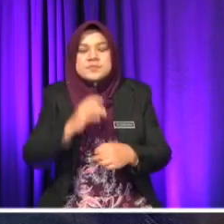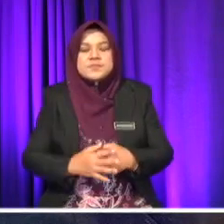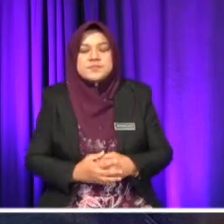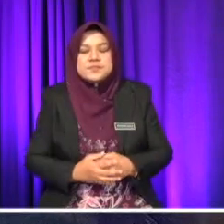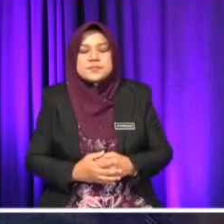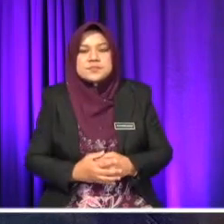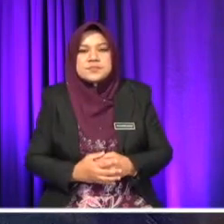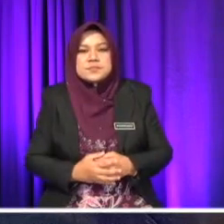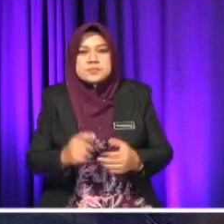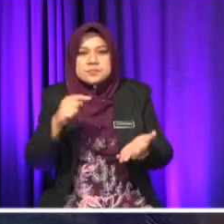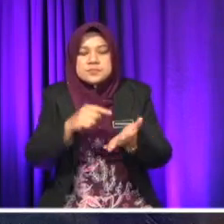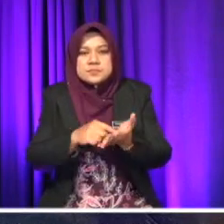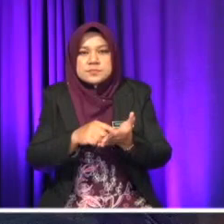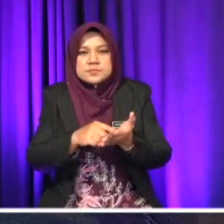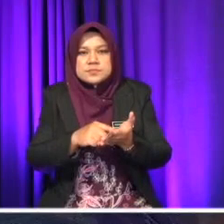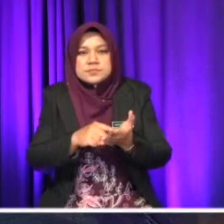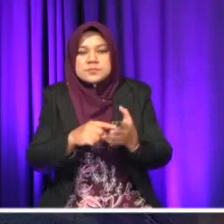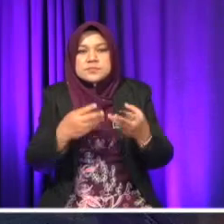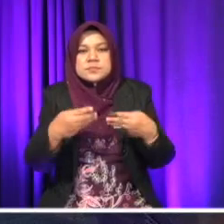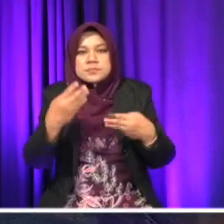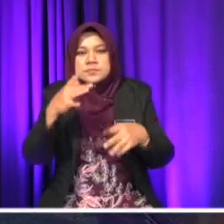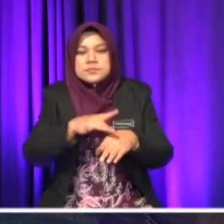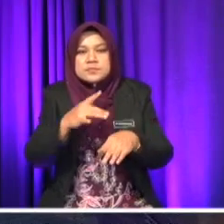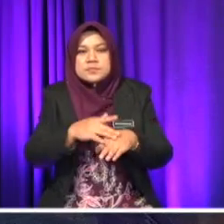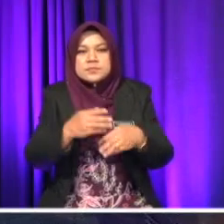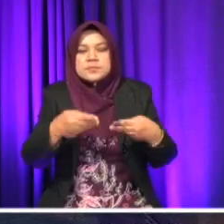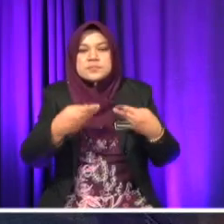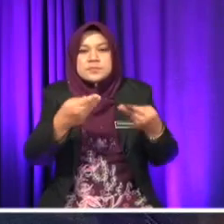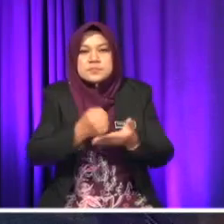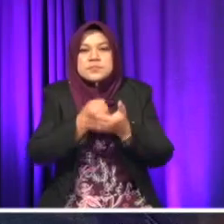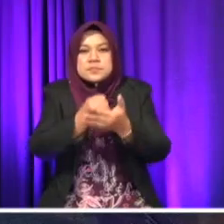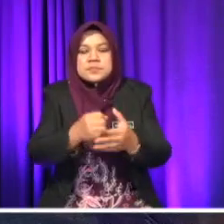ini dipanggil komunitif menyumbang untukku pulang